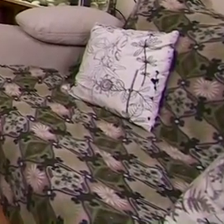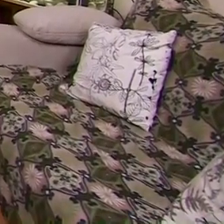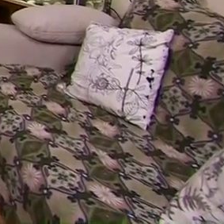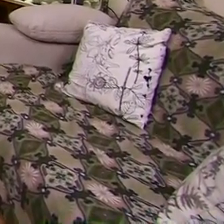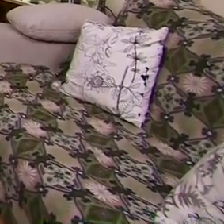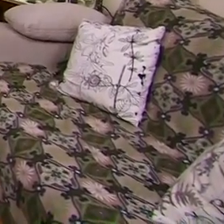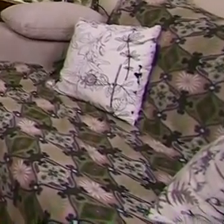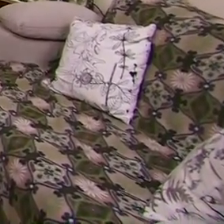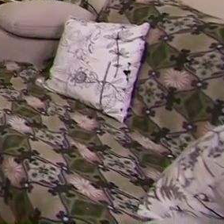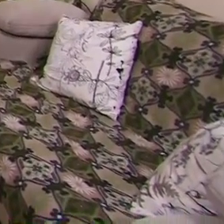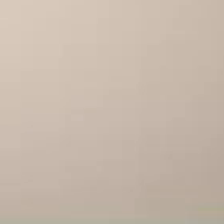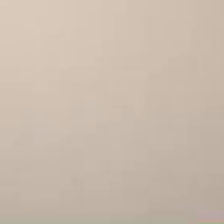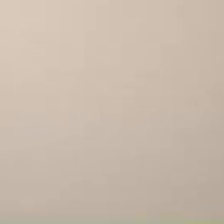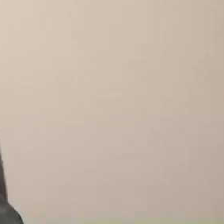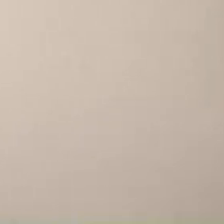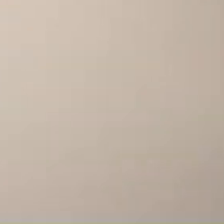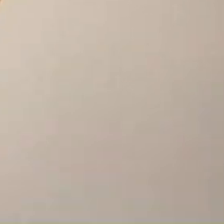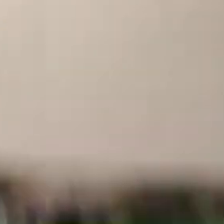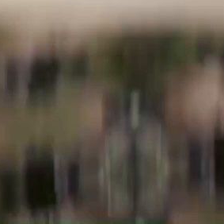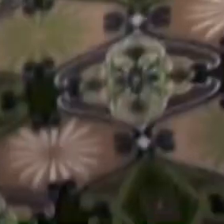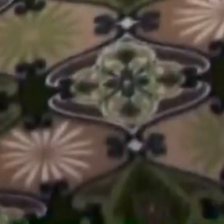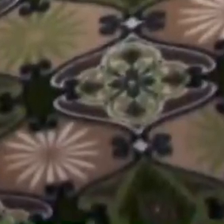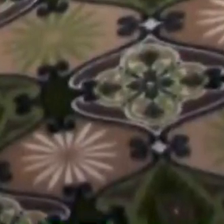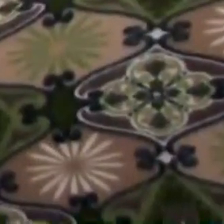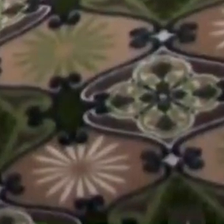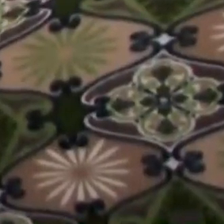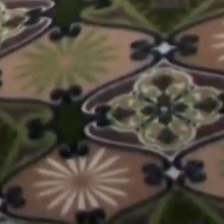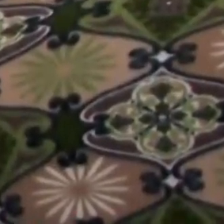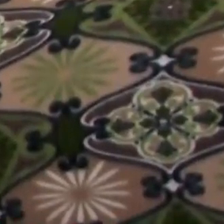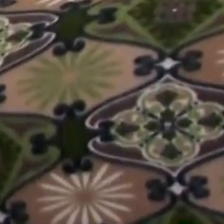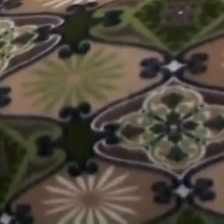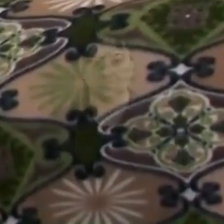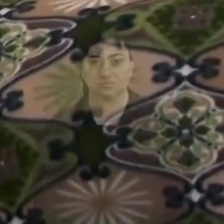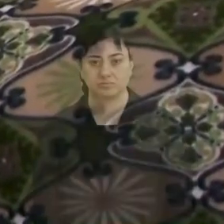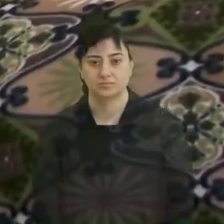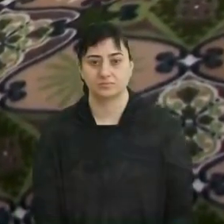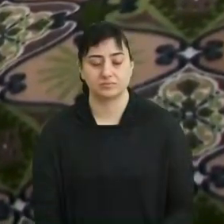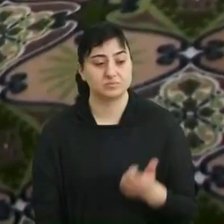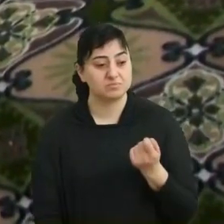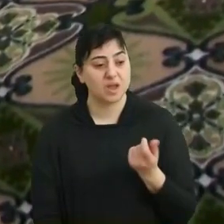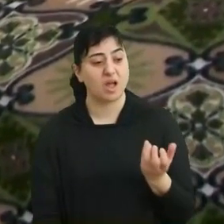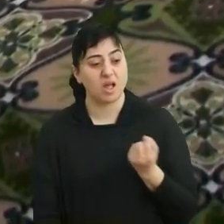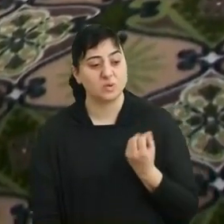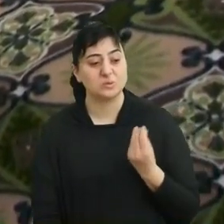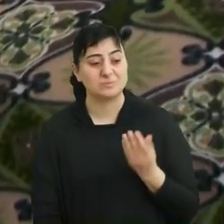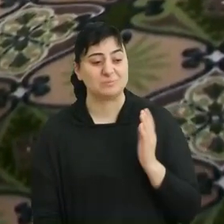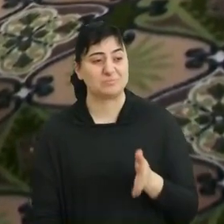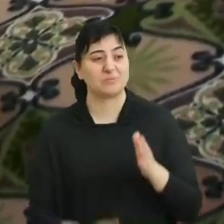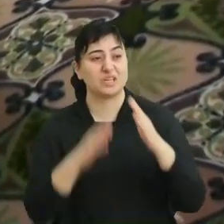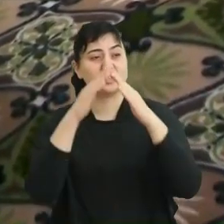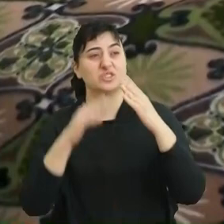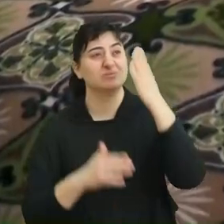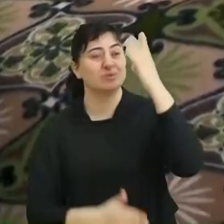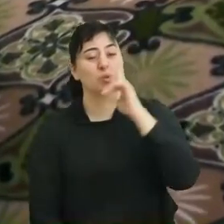Sarp çıktı. Şükrü elindeki paralara bakarak miskin miskin oturdu koltuğa. Para alması güzel de çatıya